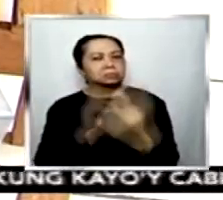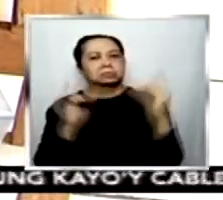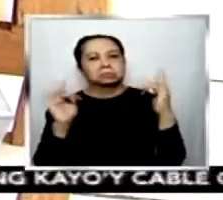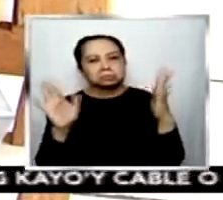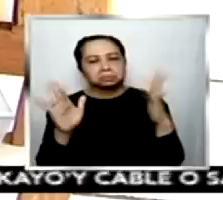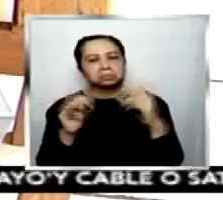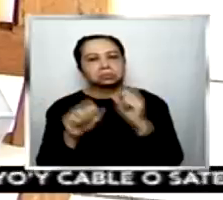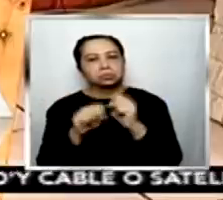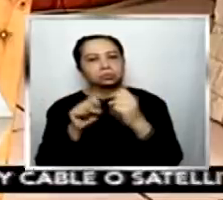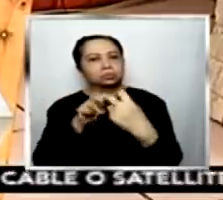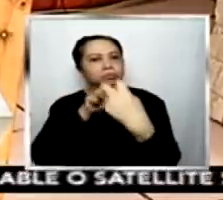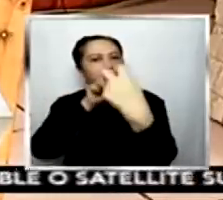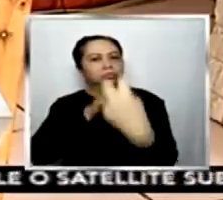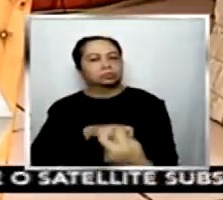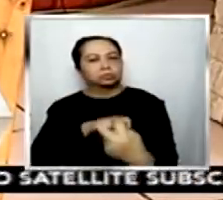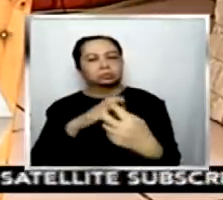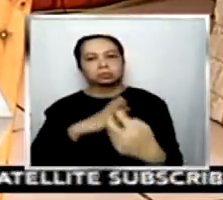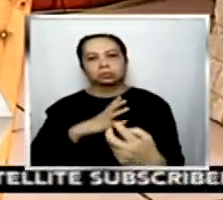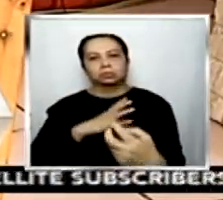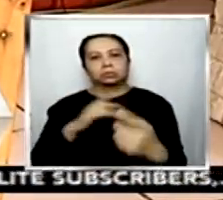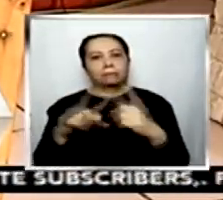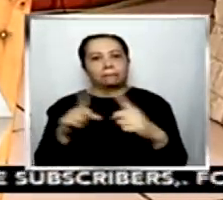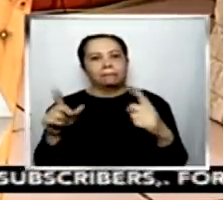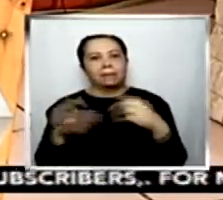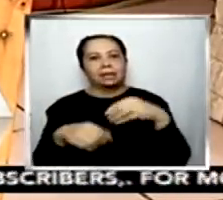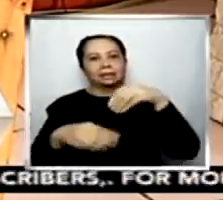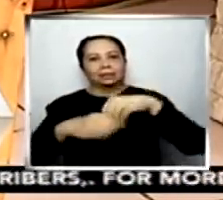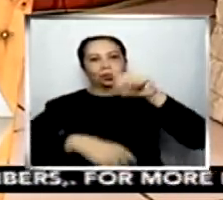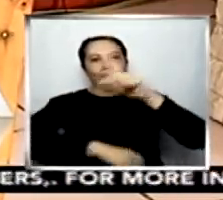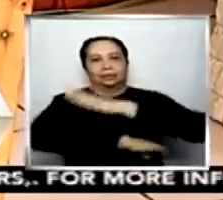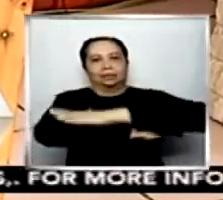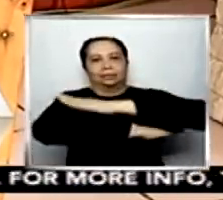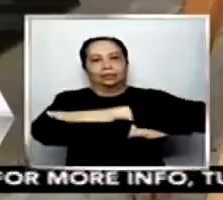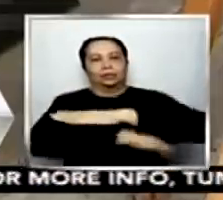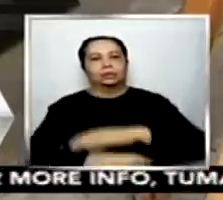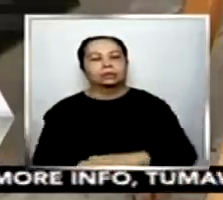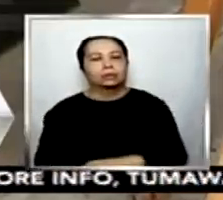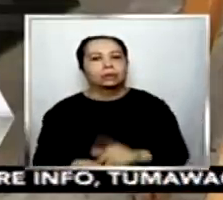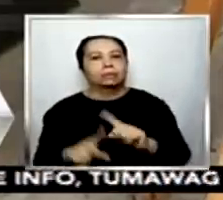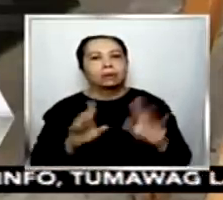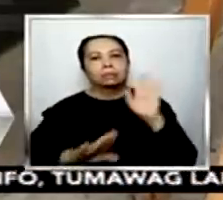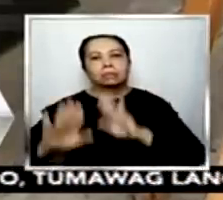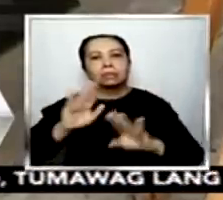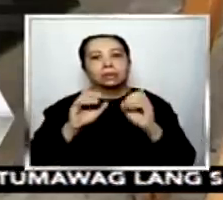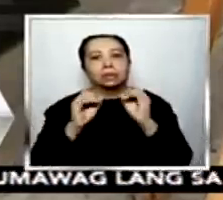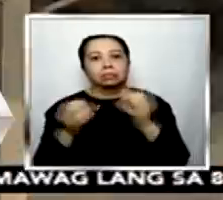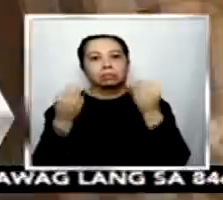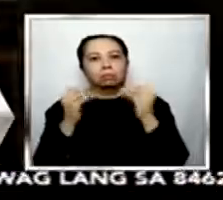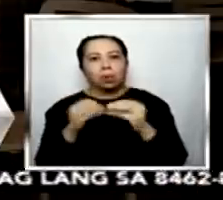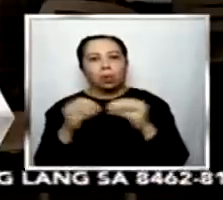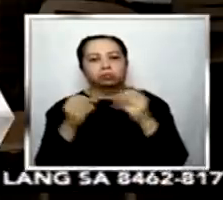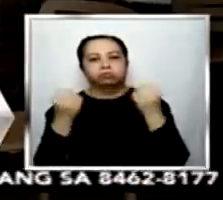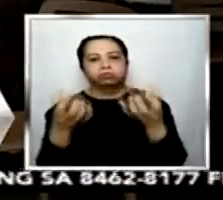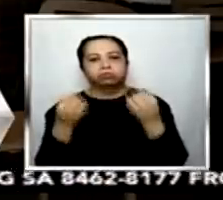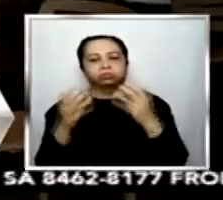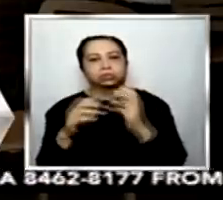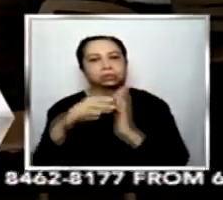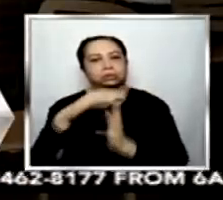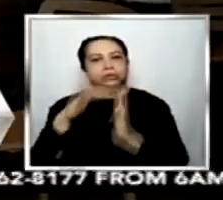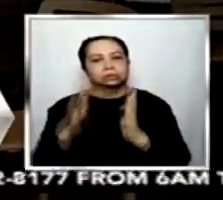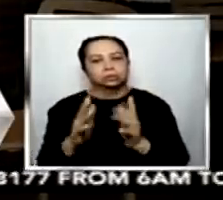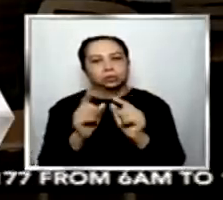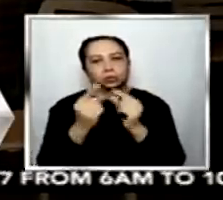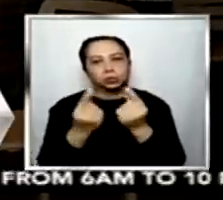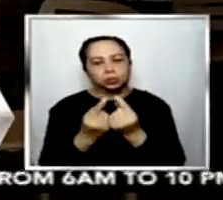magkahiwalay lang sila ng silya pero nasa isang mesa. Pero problema raw kapag mas marami rito ang customer. Sa isa pang